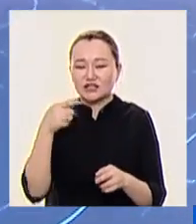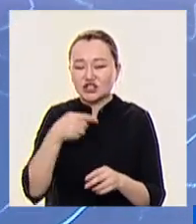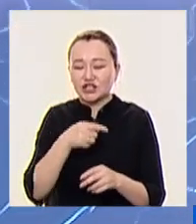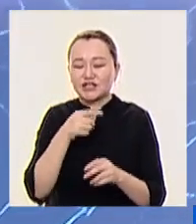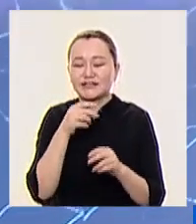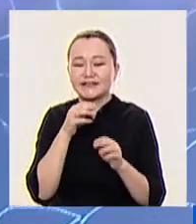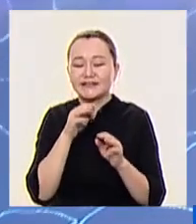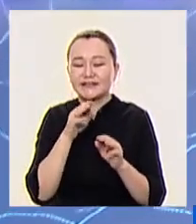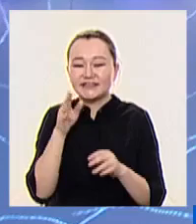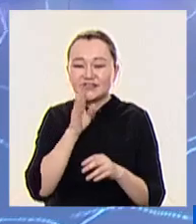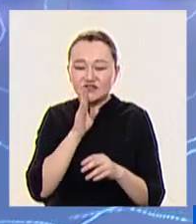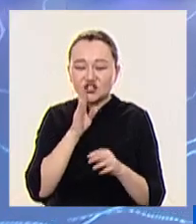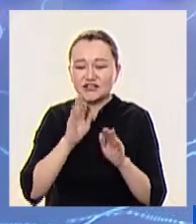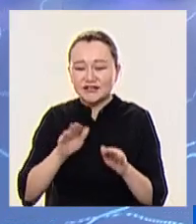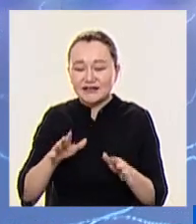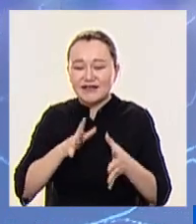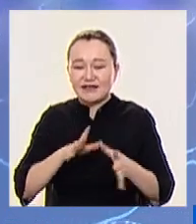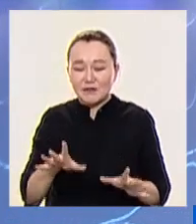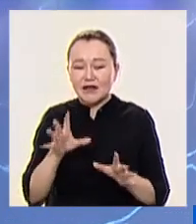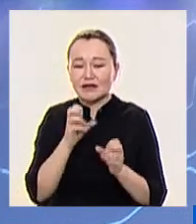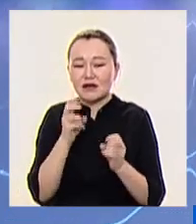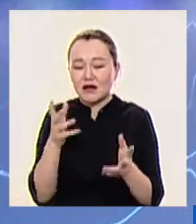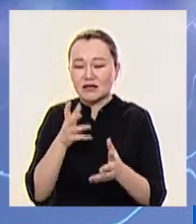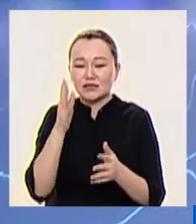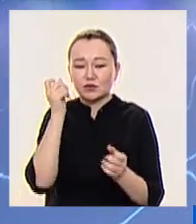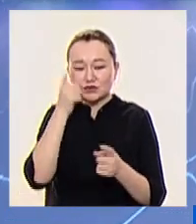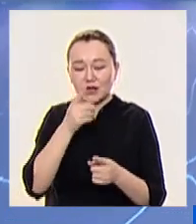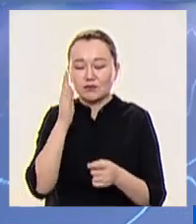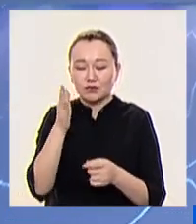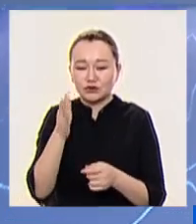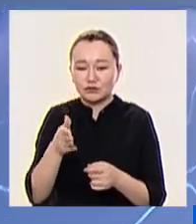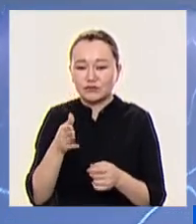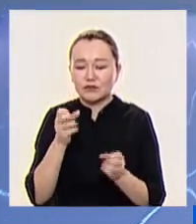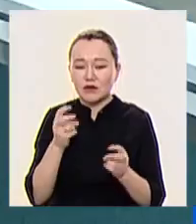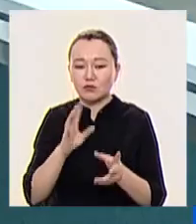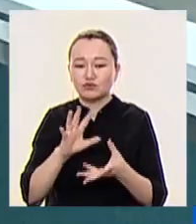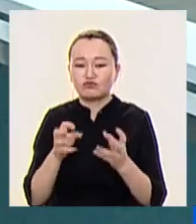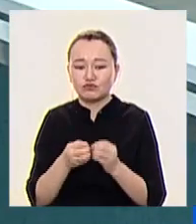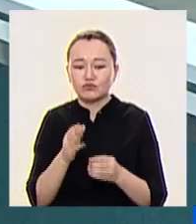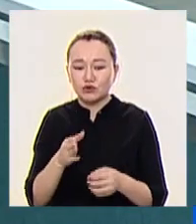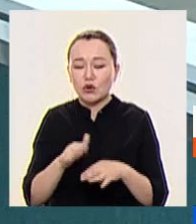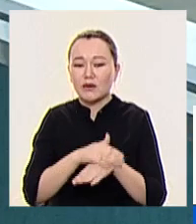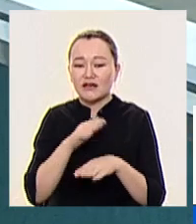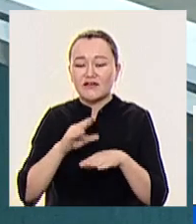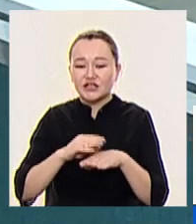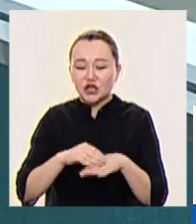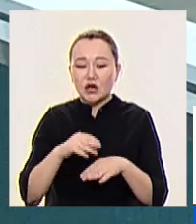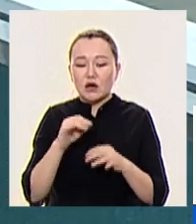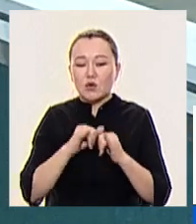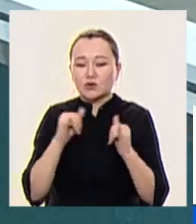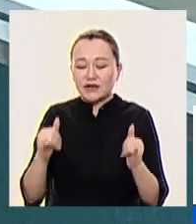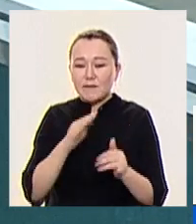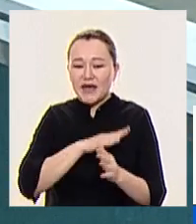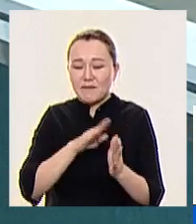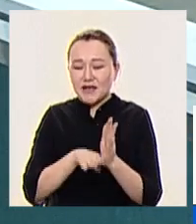девочек детства и какие страшные прогнозы делают эксперты, знает Елена Меньшова. Добрый вечер. На фоне роста безработицы